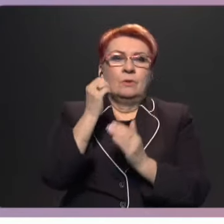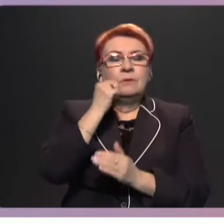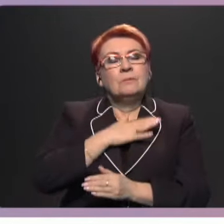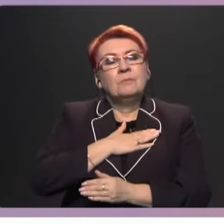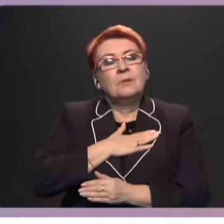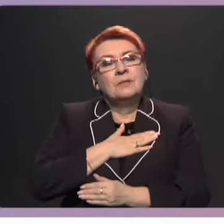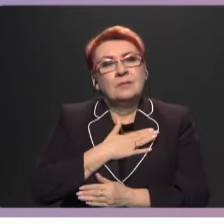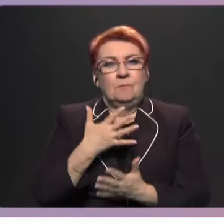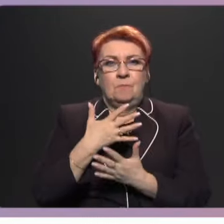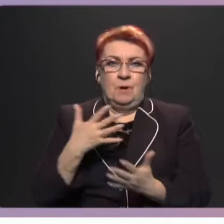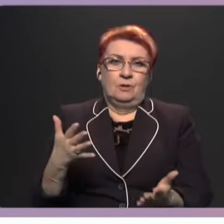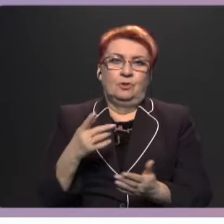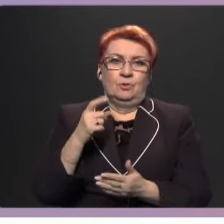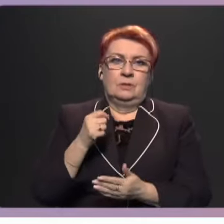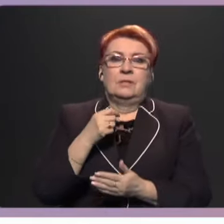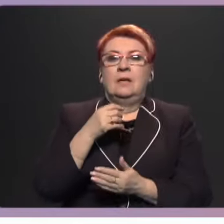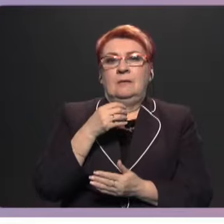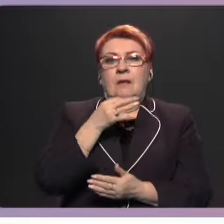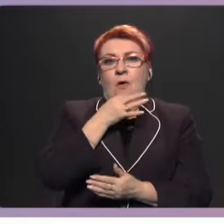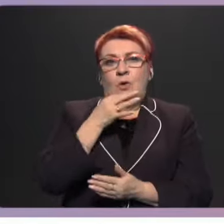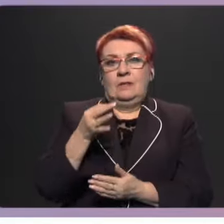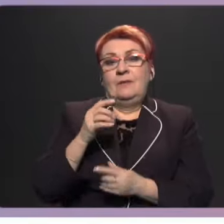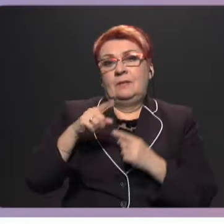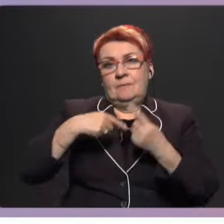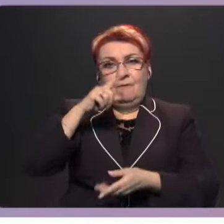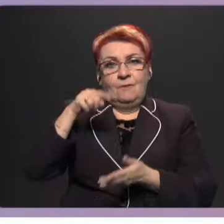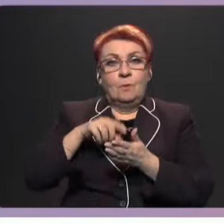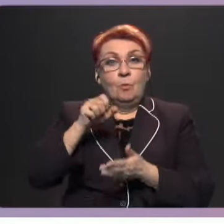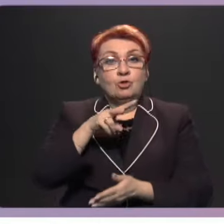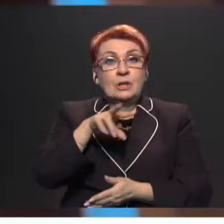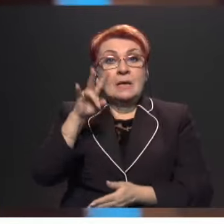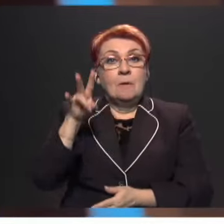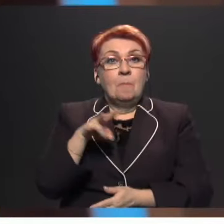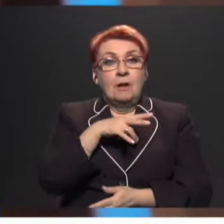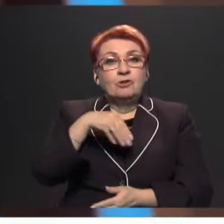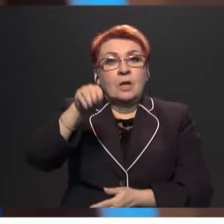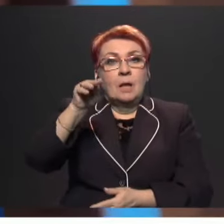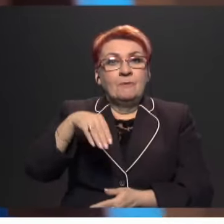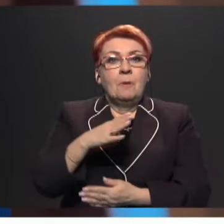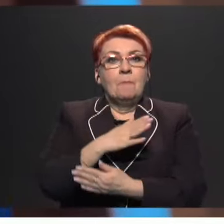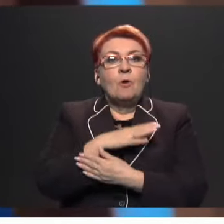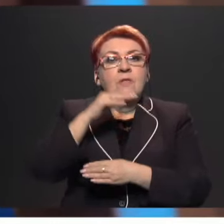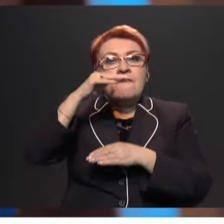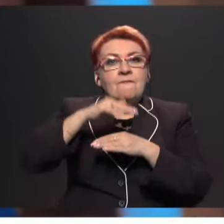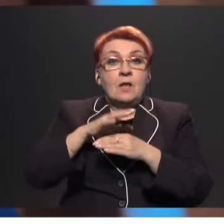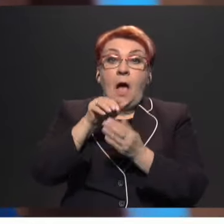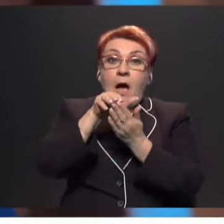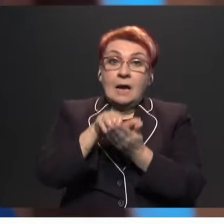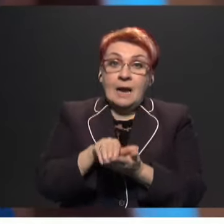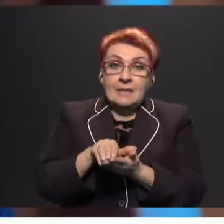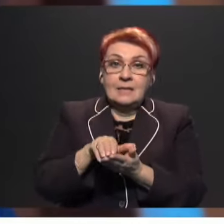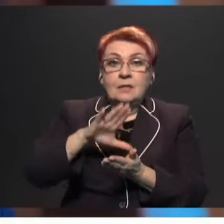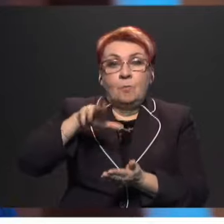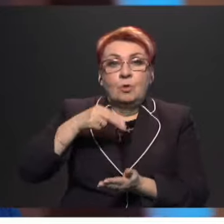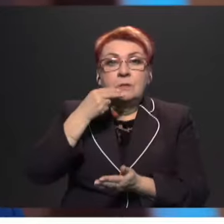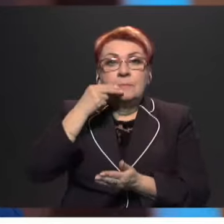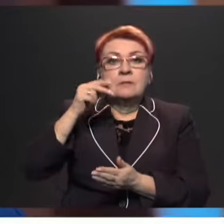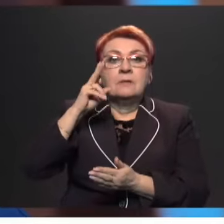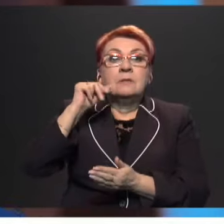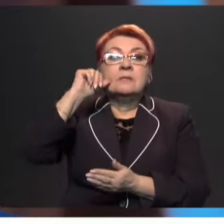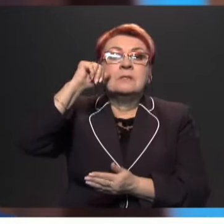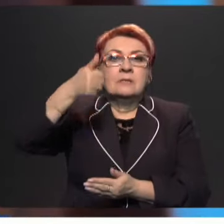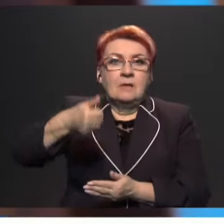за ответ. У нас есть вот такой вопрос. Может ли батюшка отпеть покойника вечером, а хоронить по традиции после обеда следующего